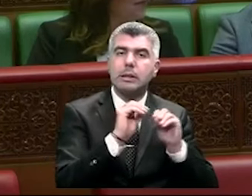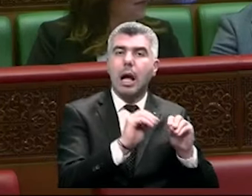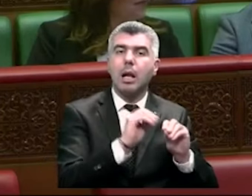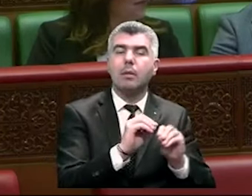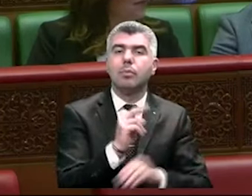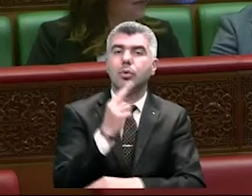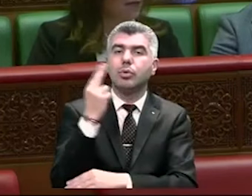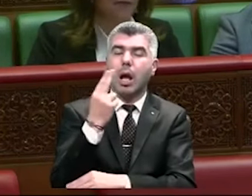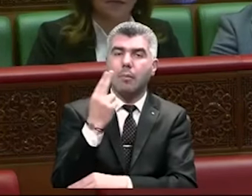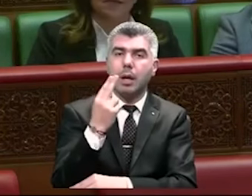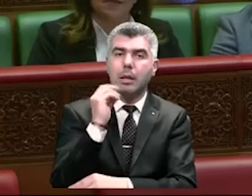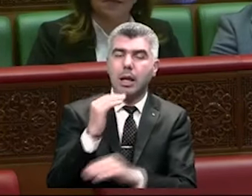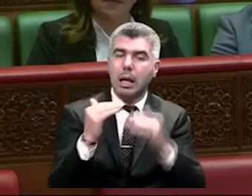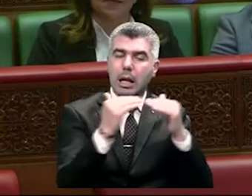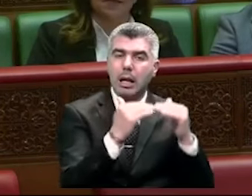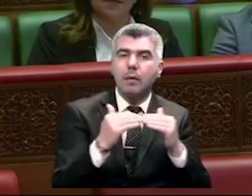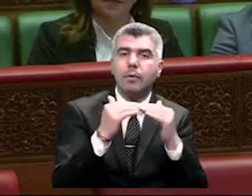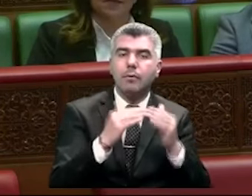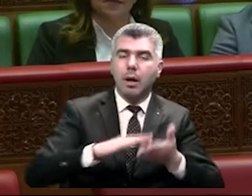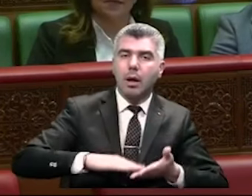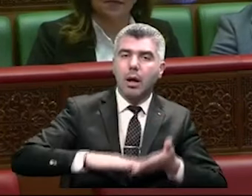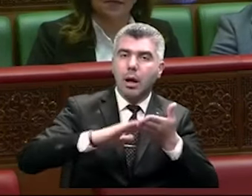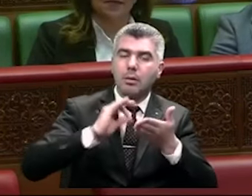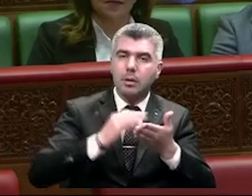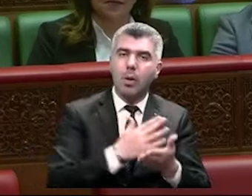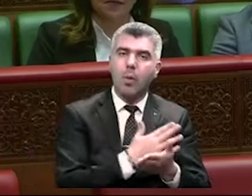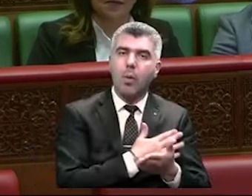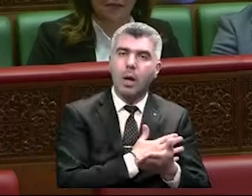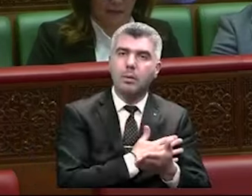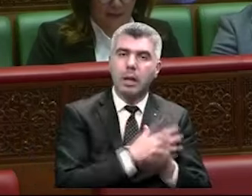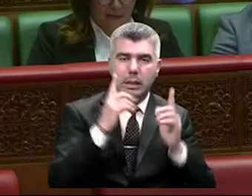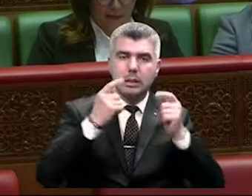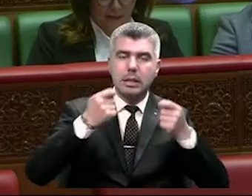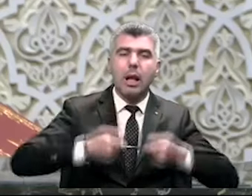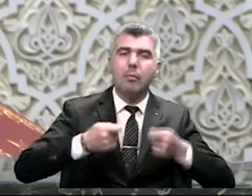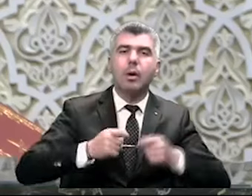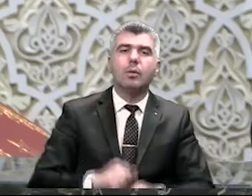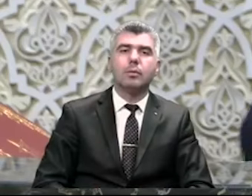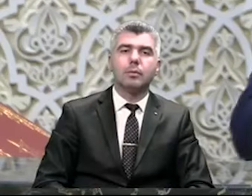منصفه ومرتكز على القيم والمبادئ العليا للوطن والسلام